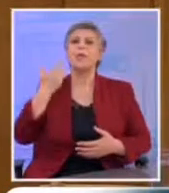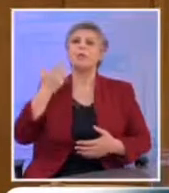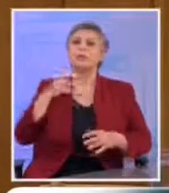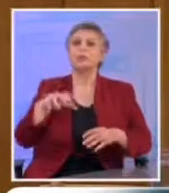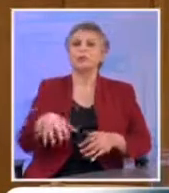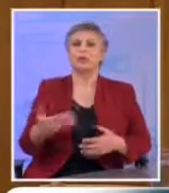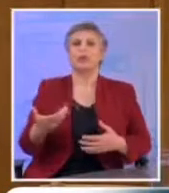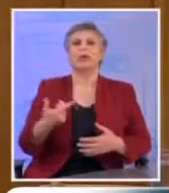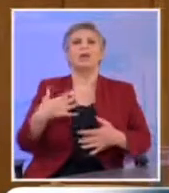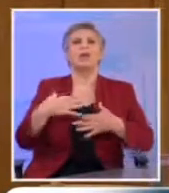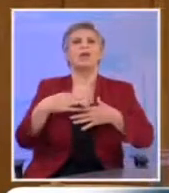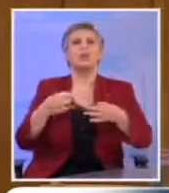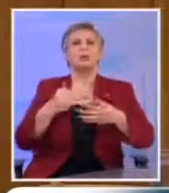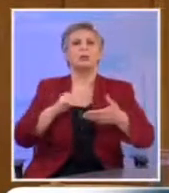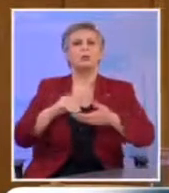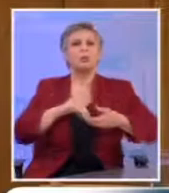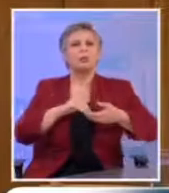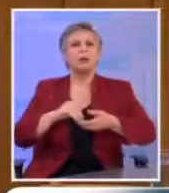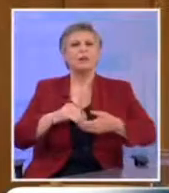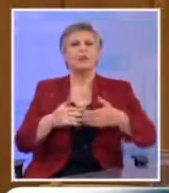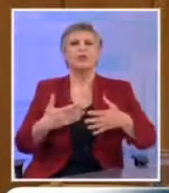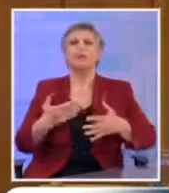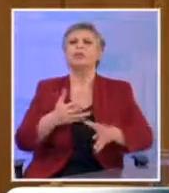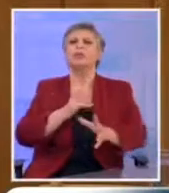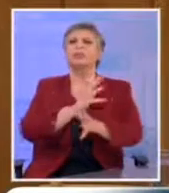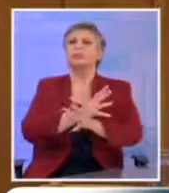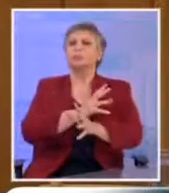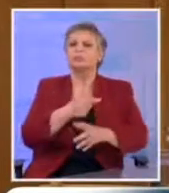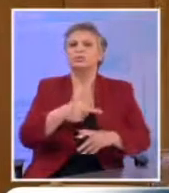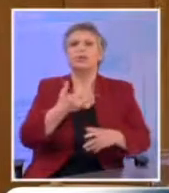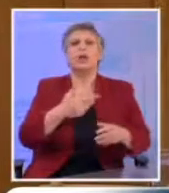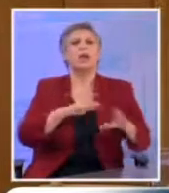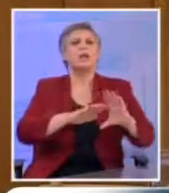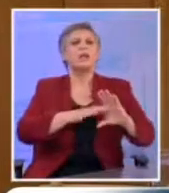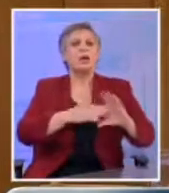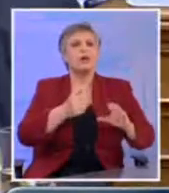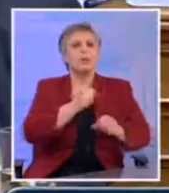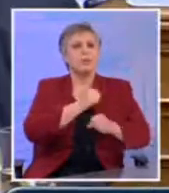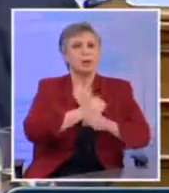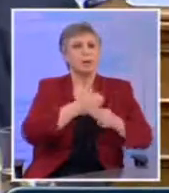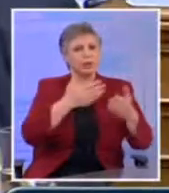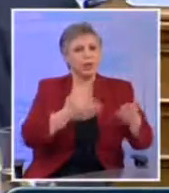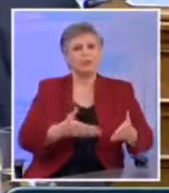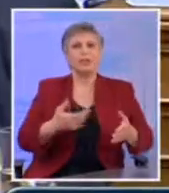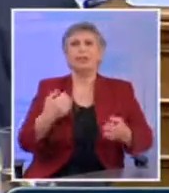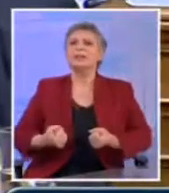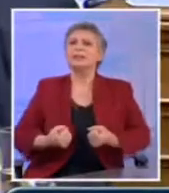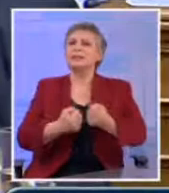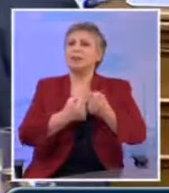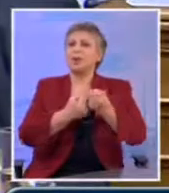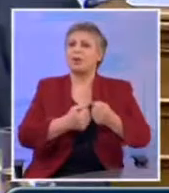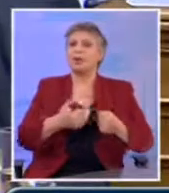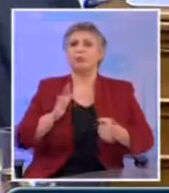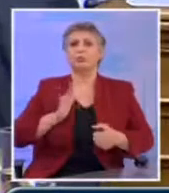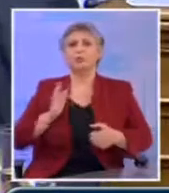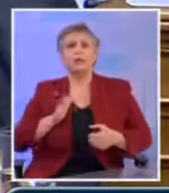εκπροσώπους ενώσεων δικαστών, εισαγγελέων, σοφρονιστικών υπαλλήλων, οργανώσεων δικαιωμάτων, τους συνηγόρους του πολίτη και του παιδιού,